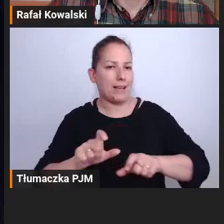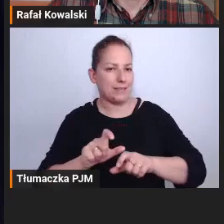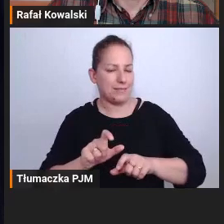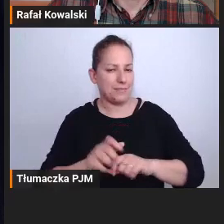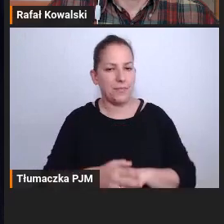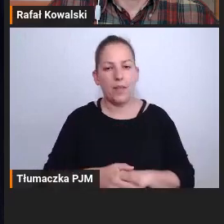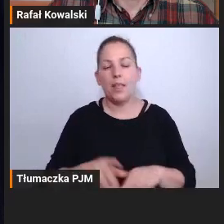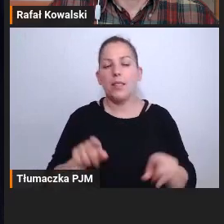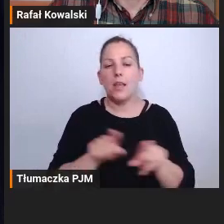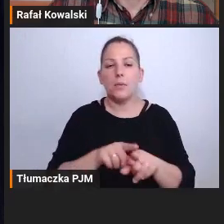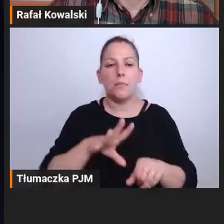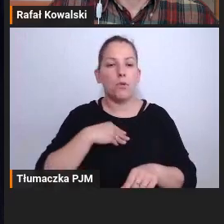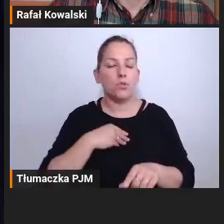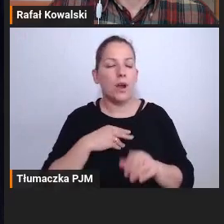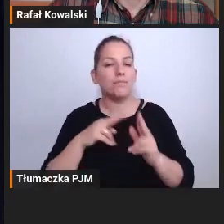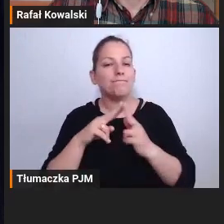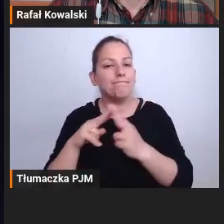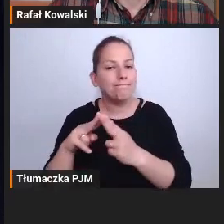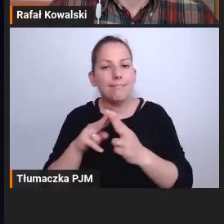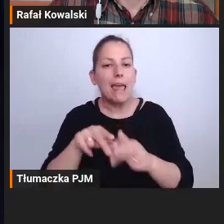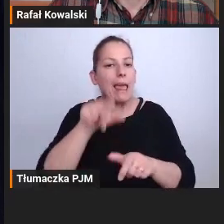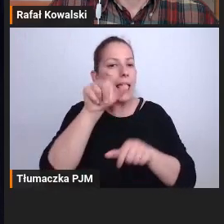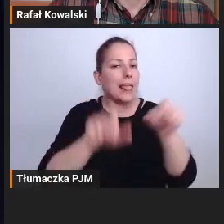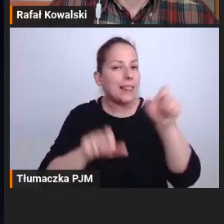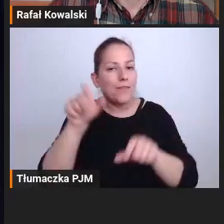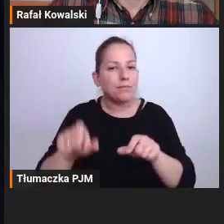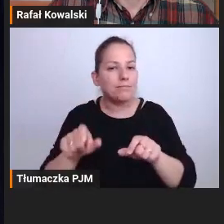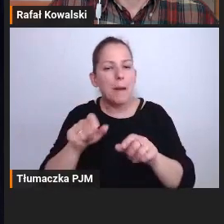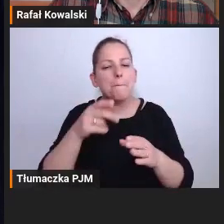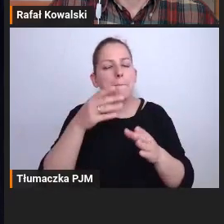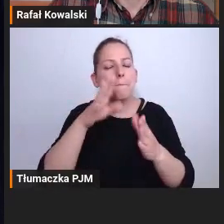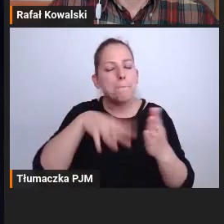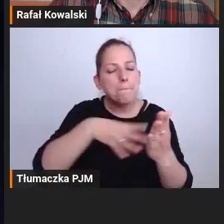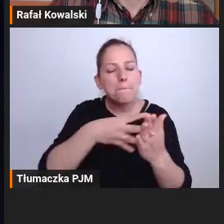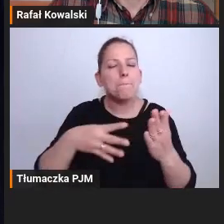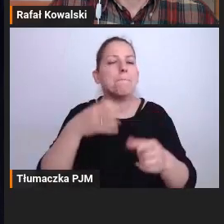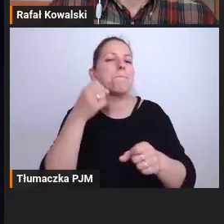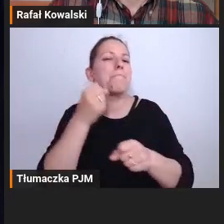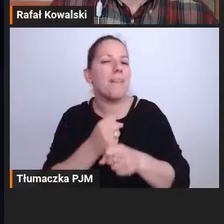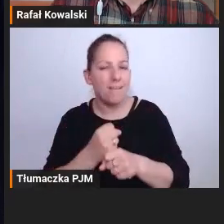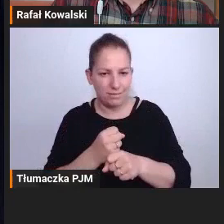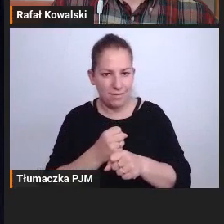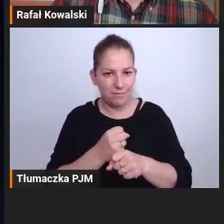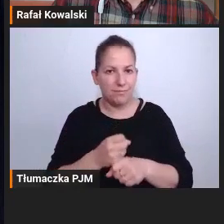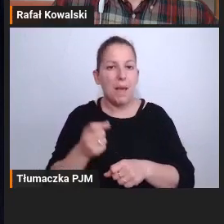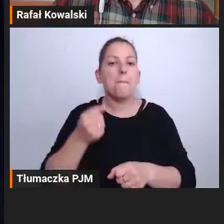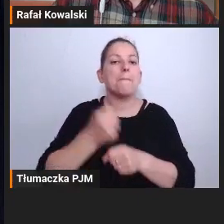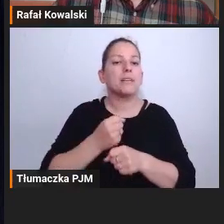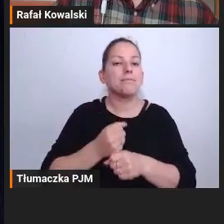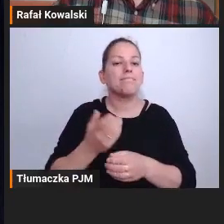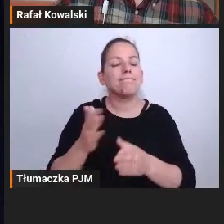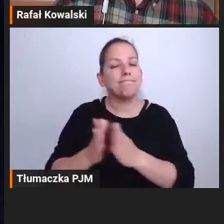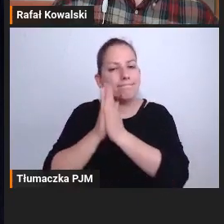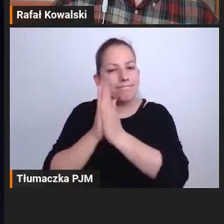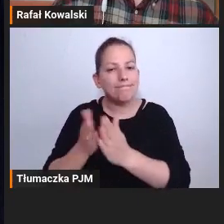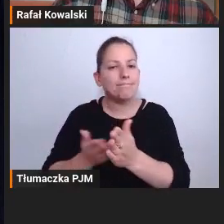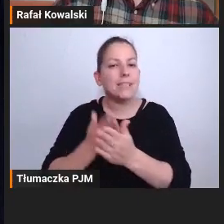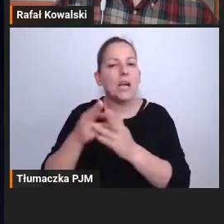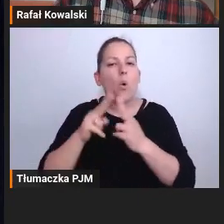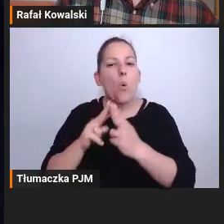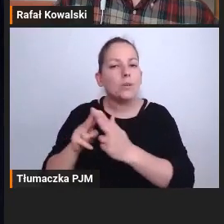Mieści nam się możliwość ustalenia indywidualnego rozkładu pracy na wniosek pracownika, czyli pracownik może wystąpić do pracodawcy o